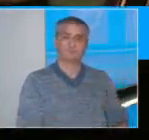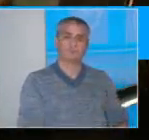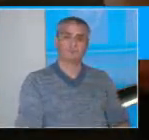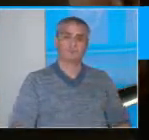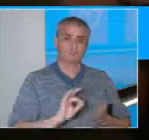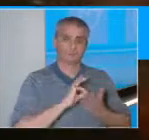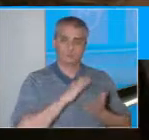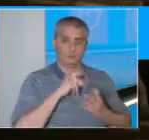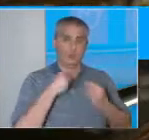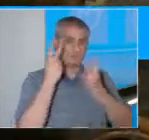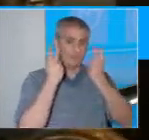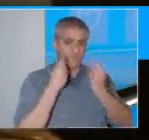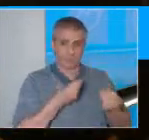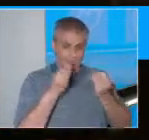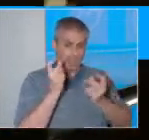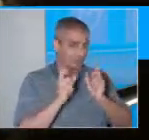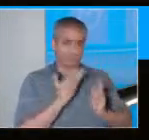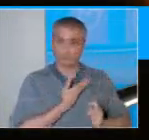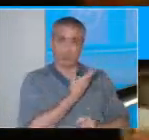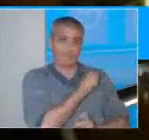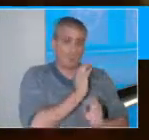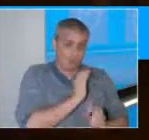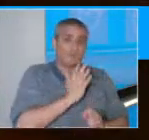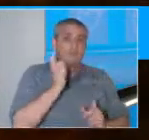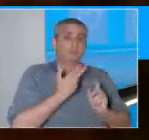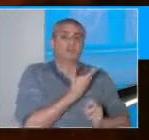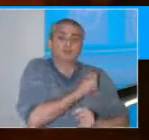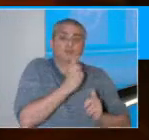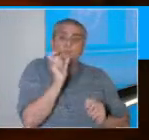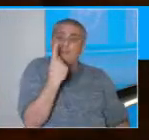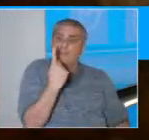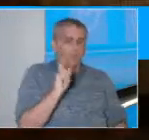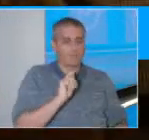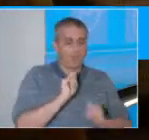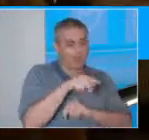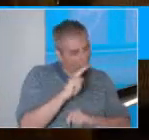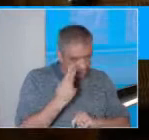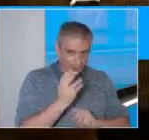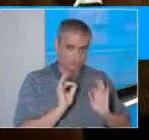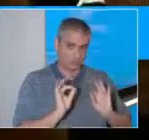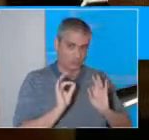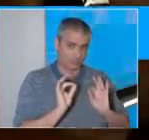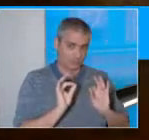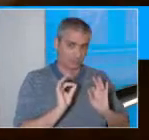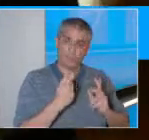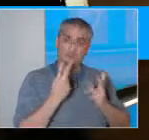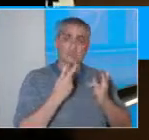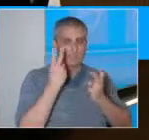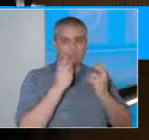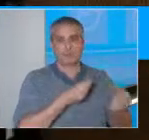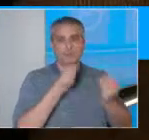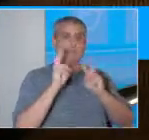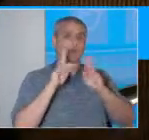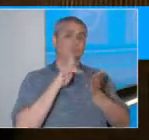יכול להעביר מידע על אנשים שלא התחסנו, ואנשים שהתחסנו במנה אחת אבל לא הגיעו למנה השנייה שלהם. המידע שלהם יועבר